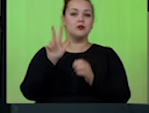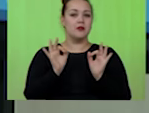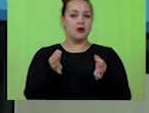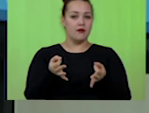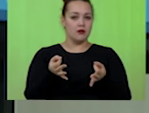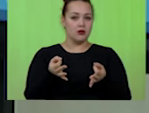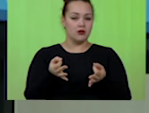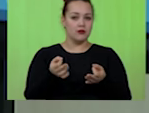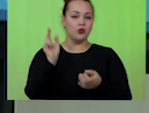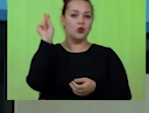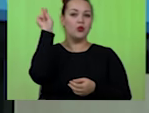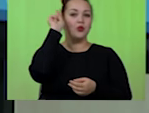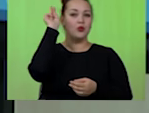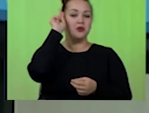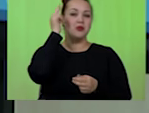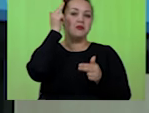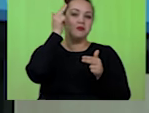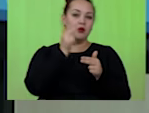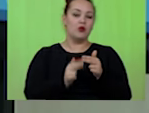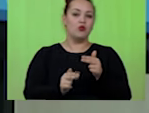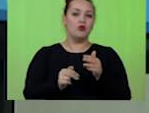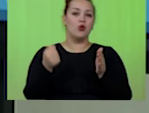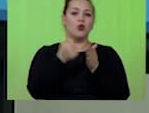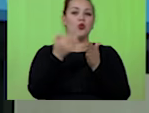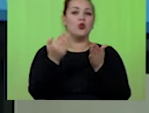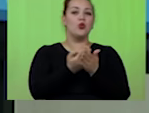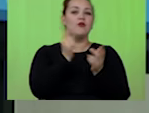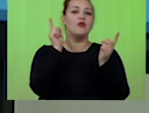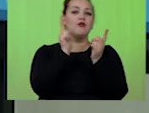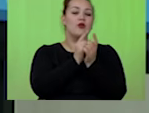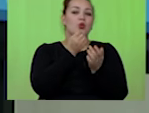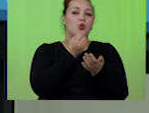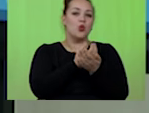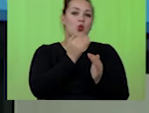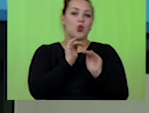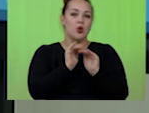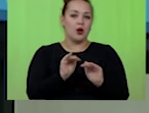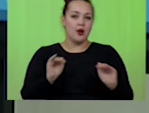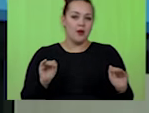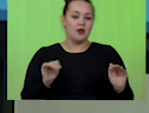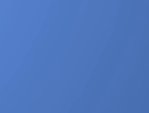183. Урок подошел к концу. До новых встреч, дорогие ребята!